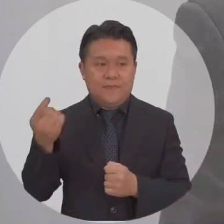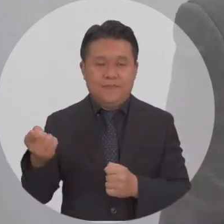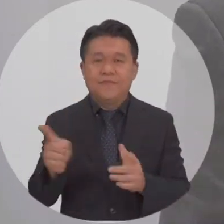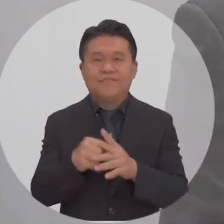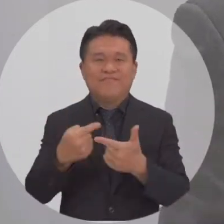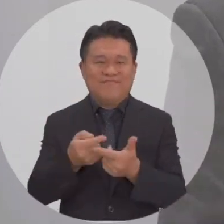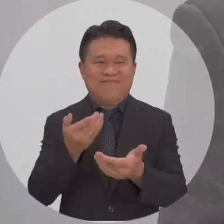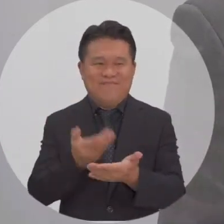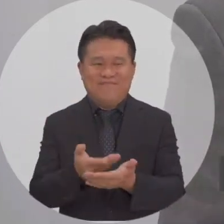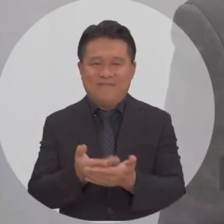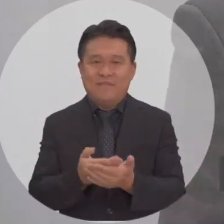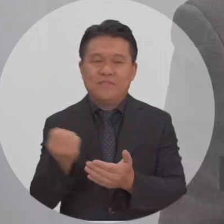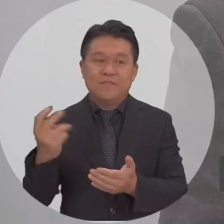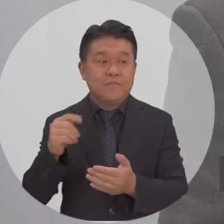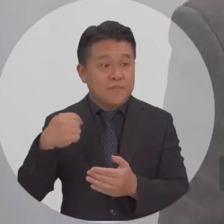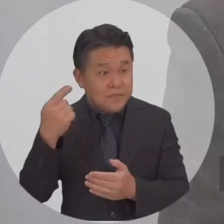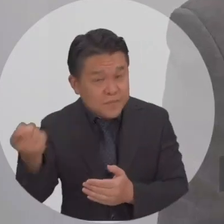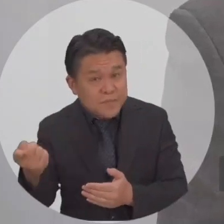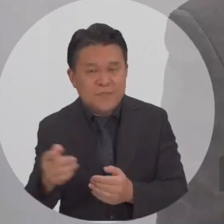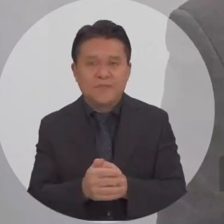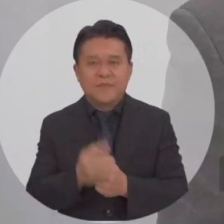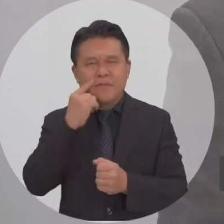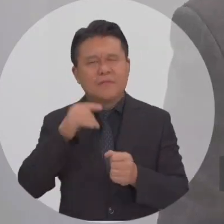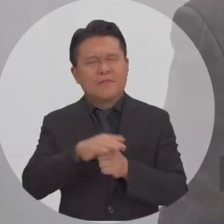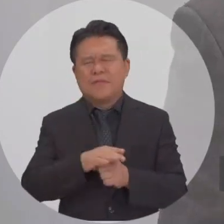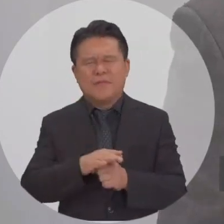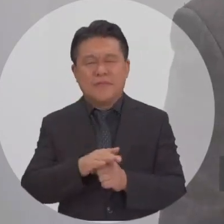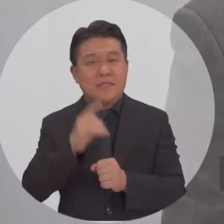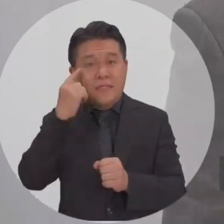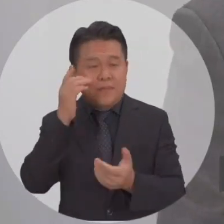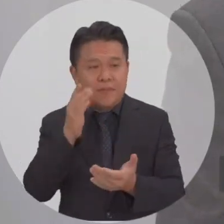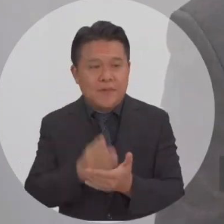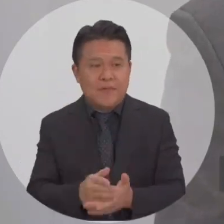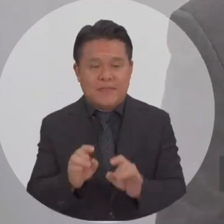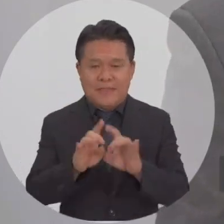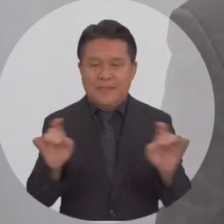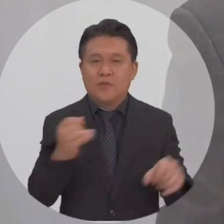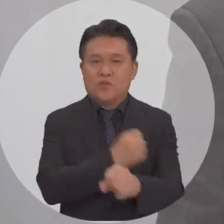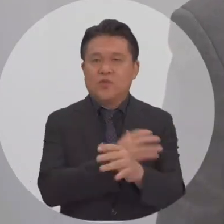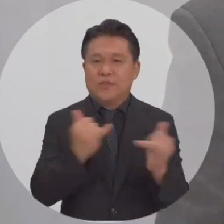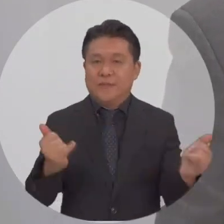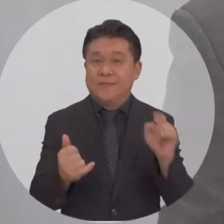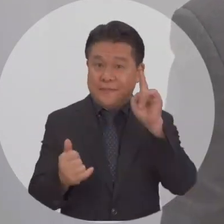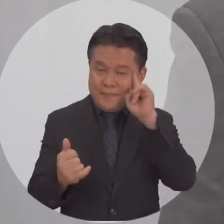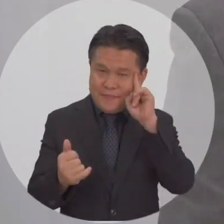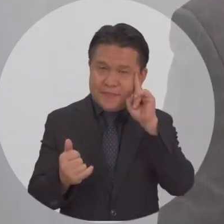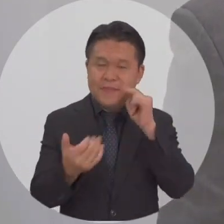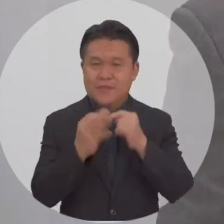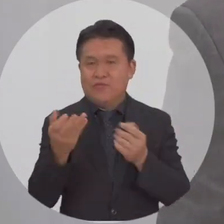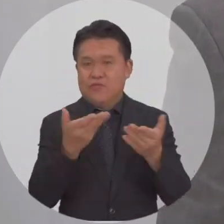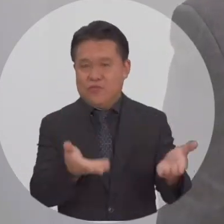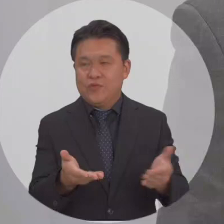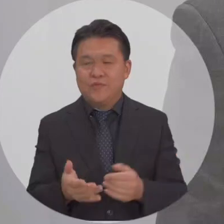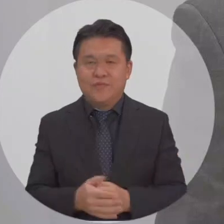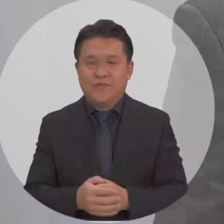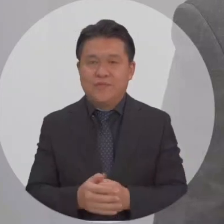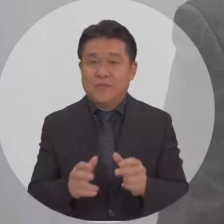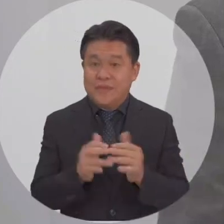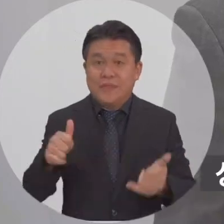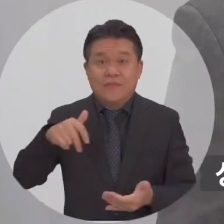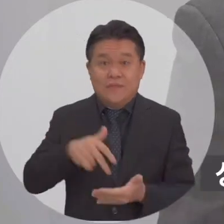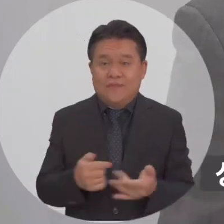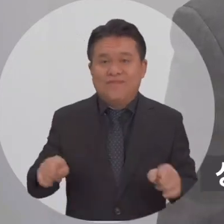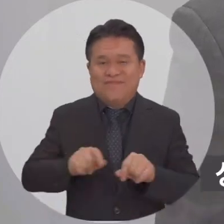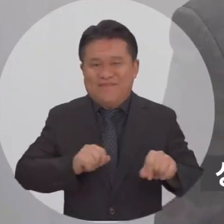줬으면 좋겠고, 그 다음에 이제 동정 어린 시선이 아니라 정말 한 명의 근로자로서 봐주셔야 저희 분들도 이 같이